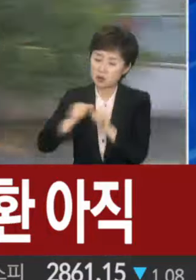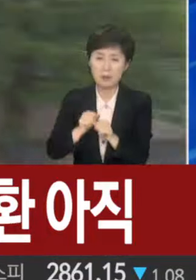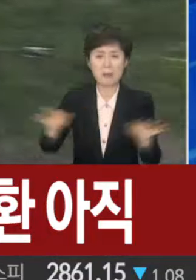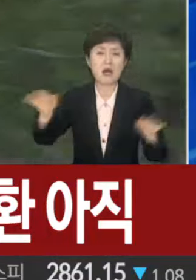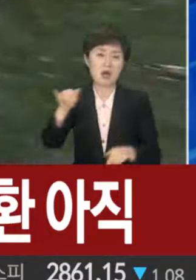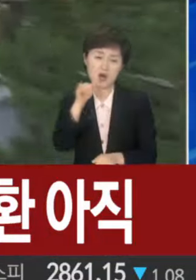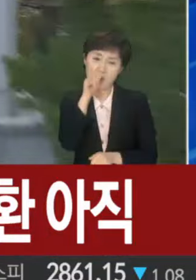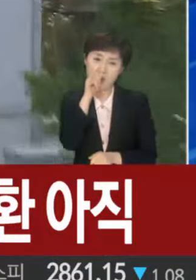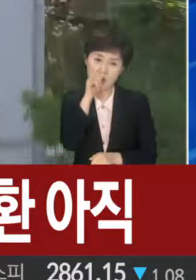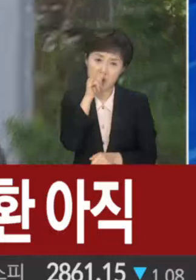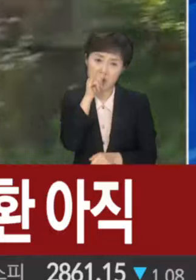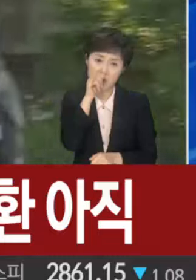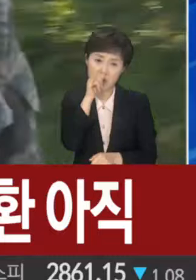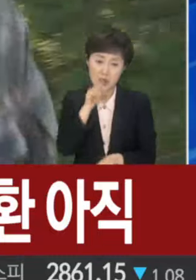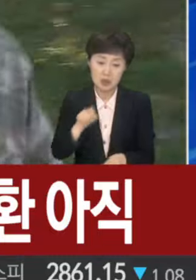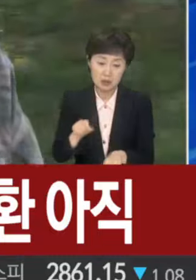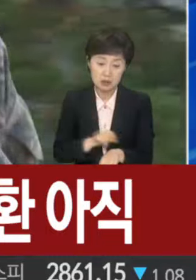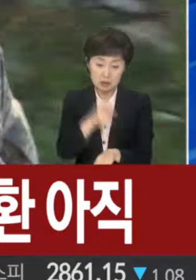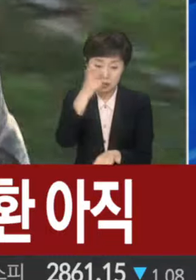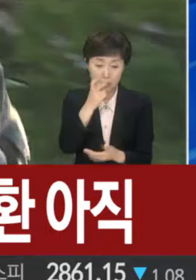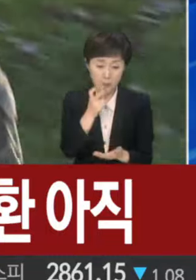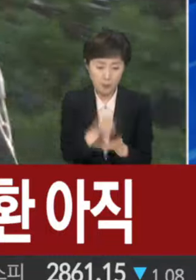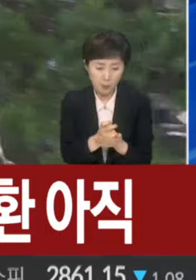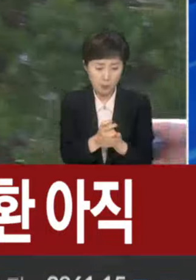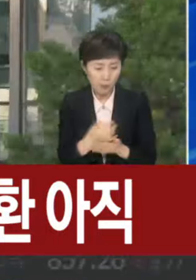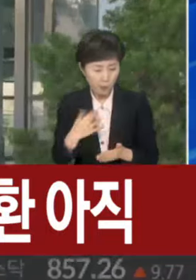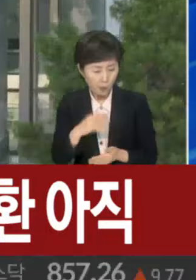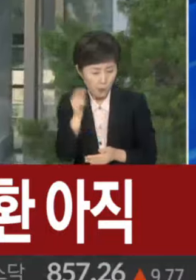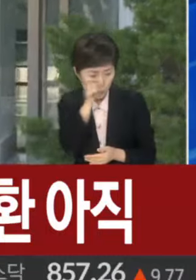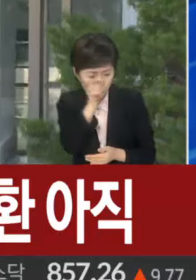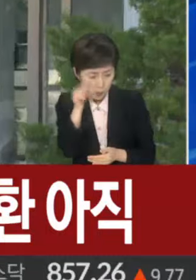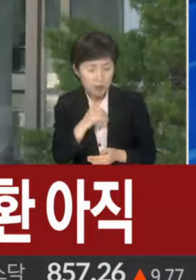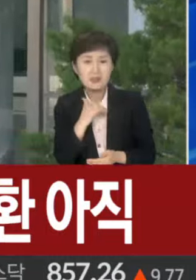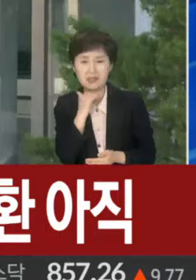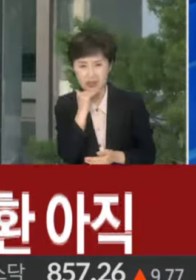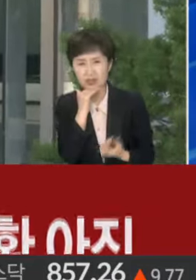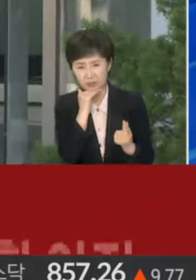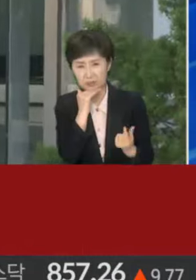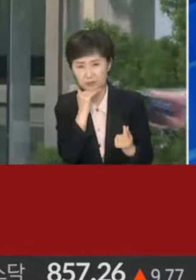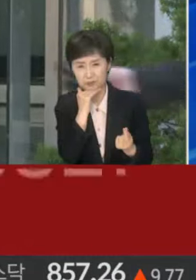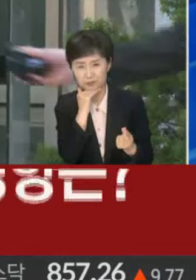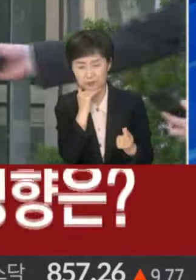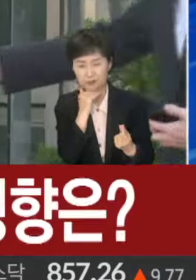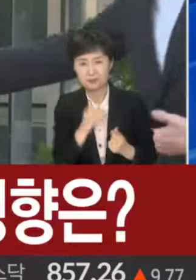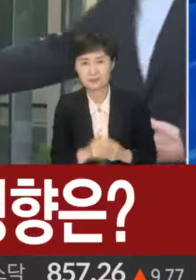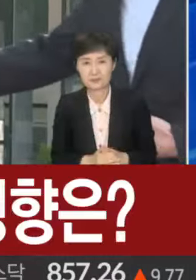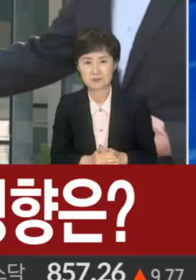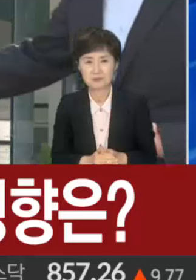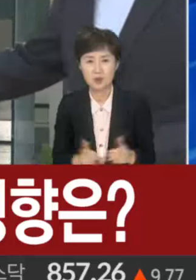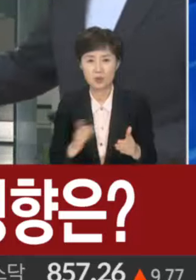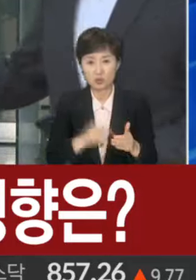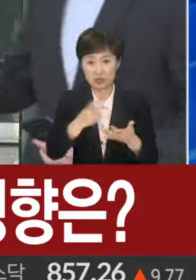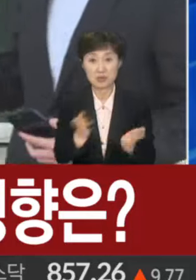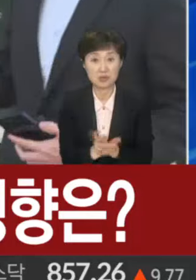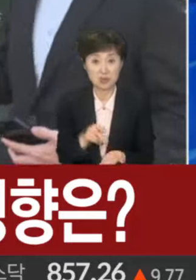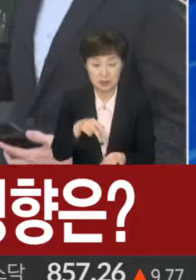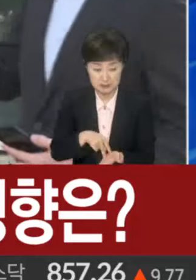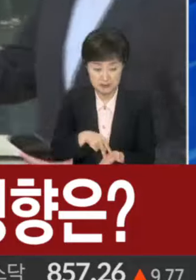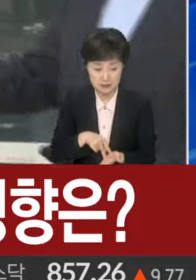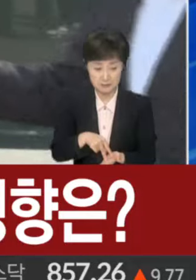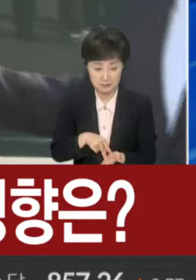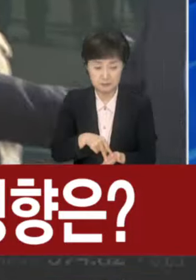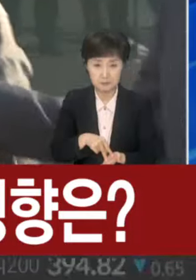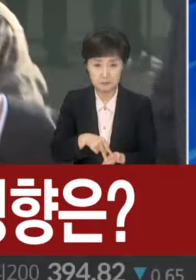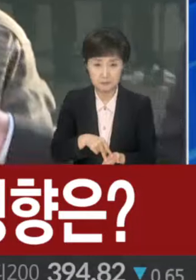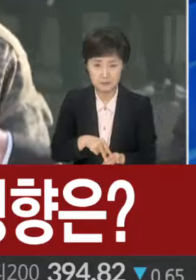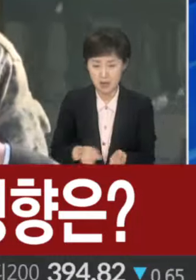있는 만큼 특검법이 어떻게 될지도 좀 눈치를 볼 수도 있을 것 같다는 생각이 들어요. 그래서 네. 이 부분은 공수처가 특검법과는 별개로 좀 수사를